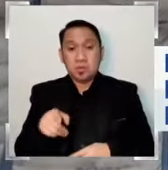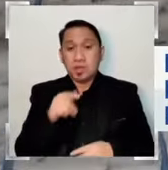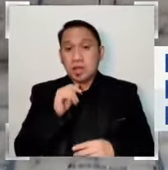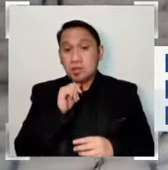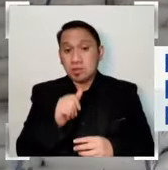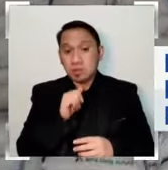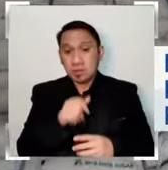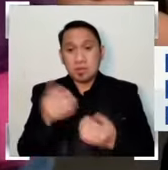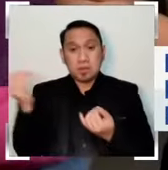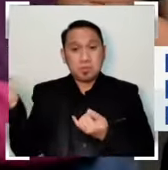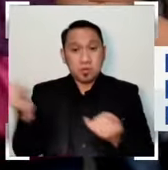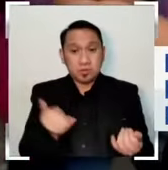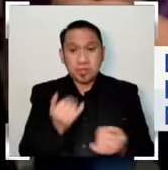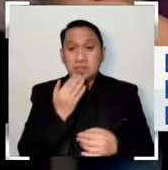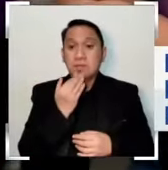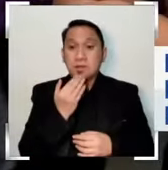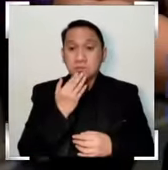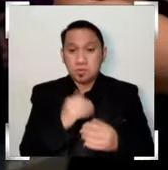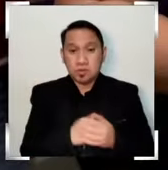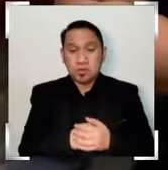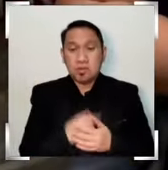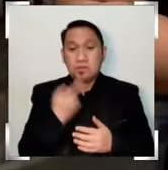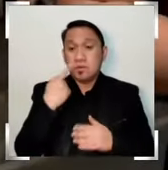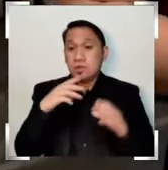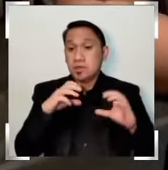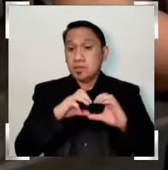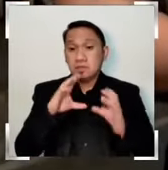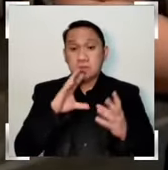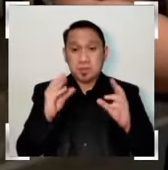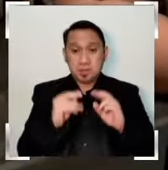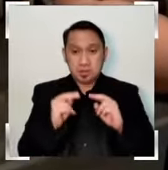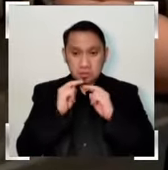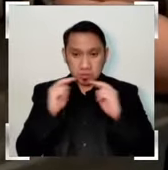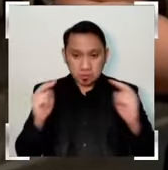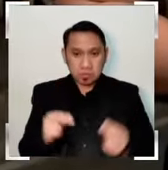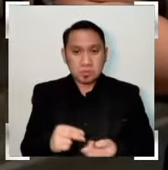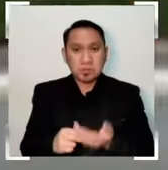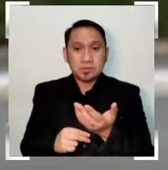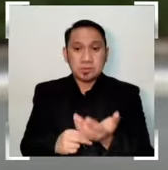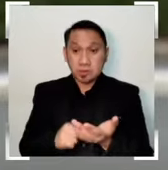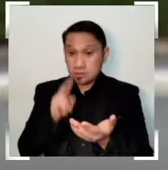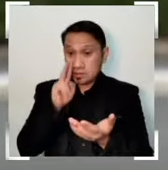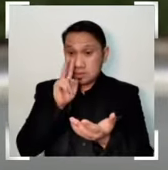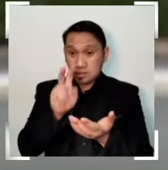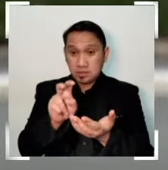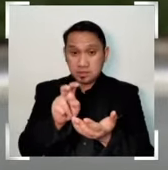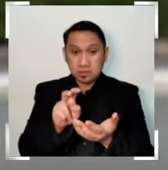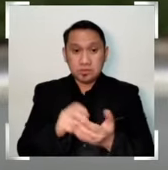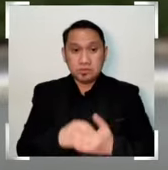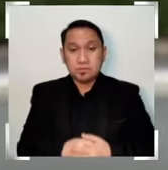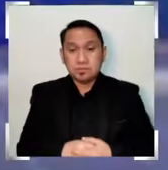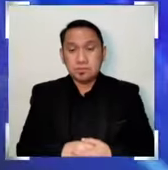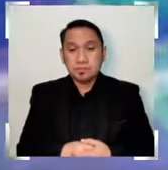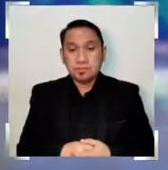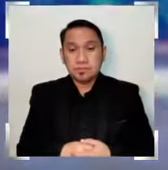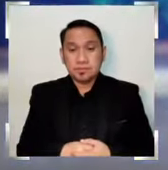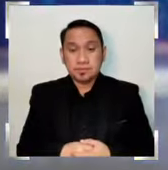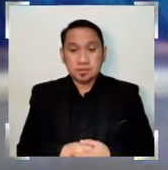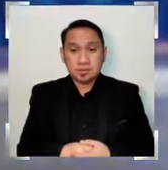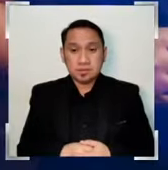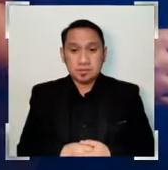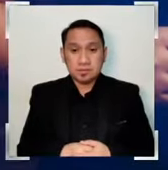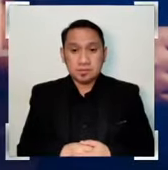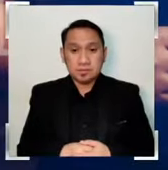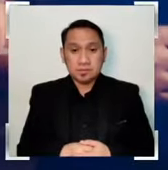imported na asukal. Para sa GMA Integrated News, ako si Bernadette Reyes. Ako si Tina Panganiban Perez.